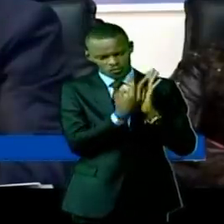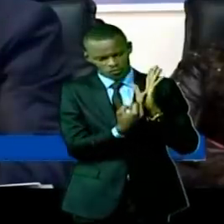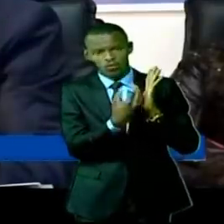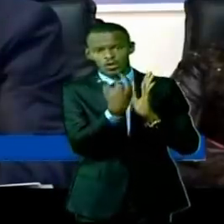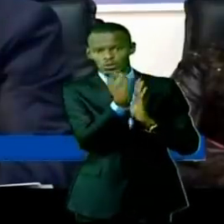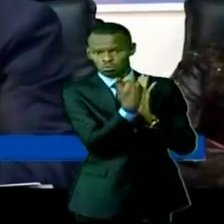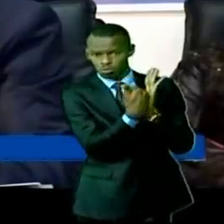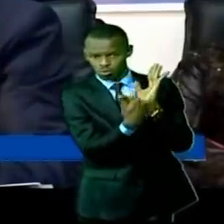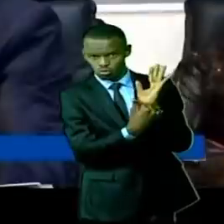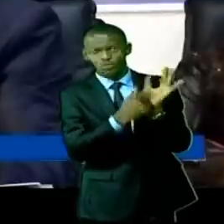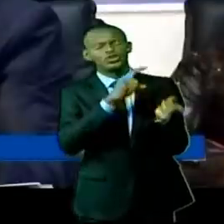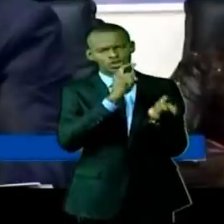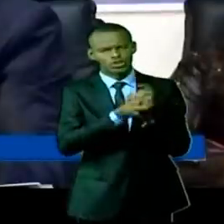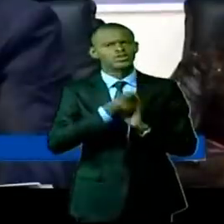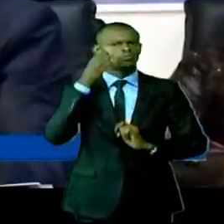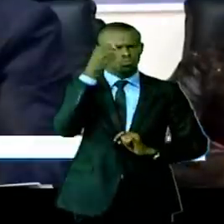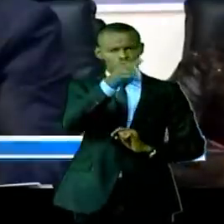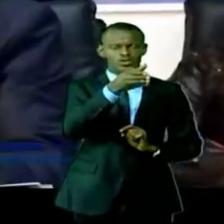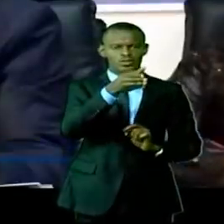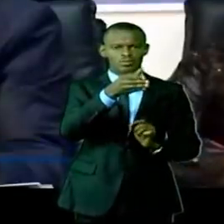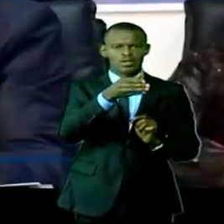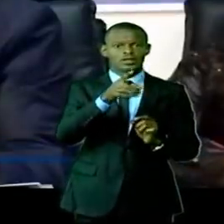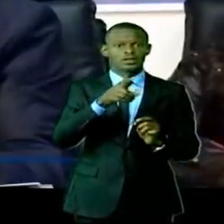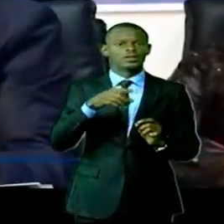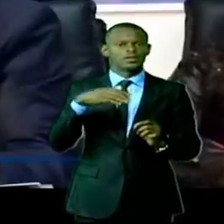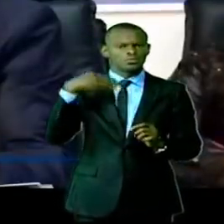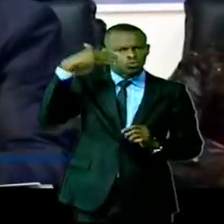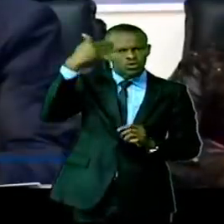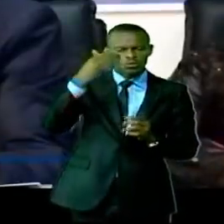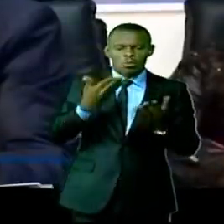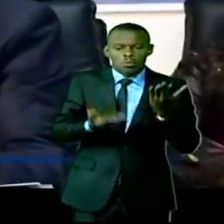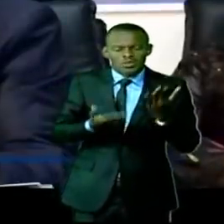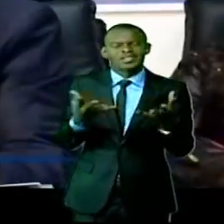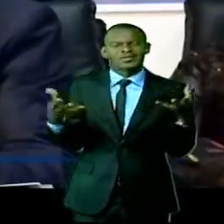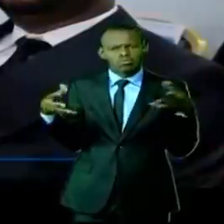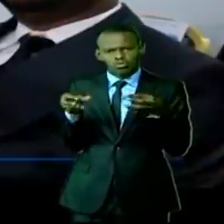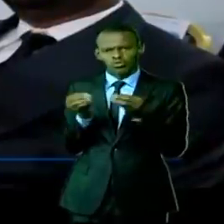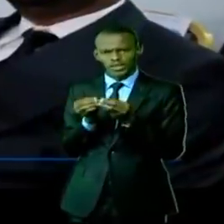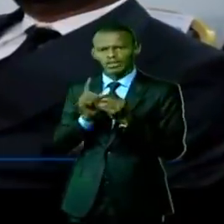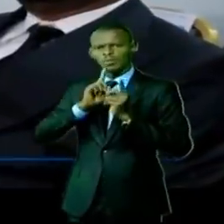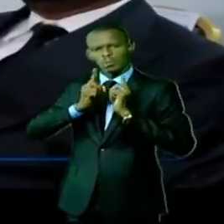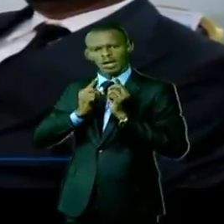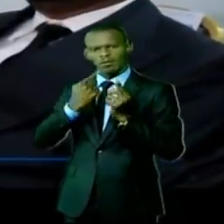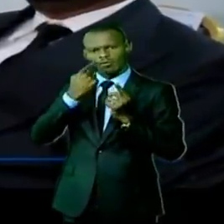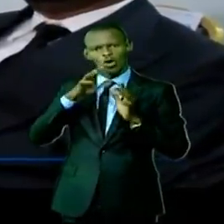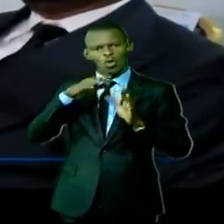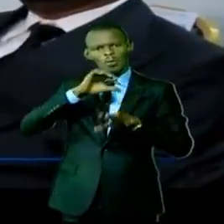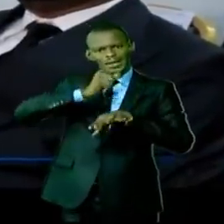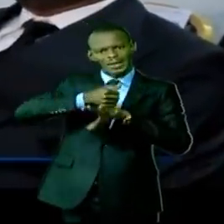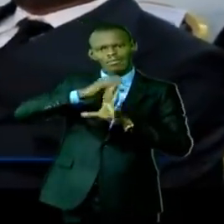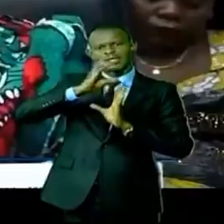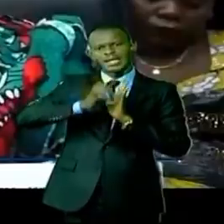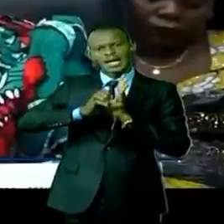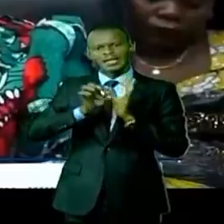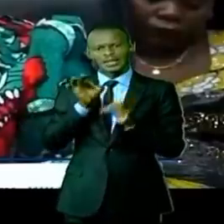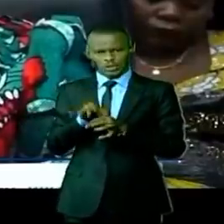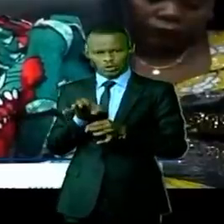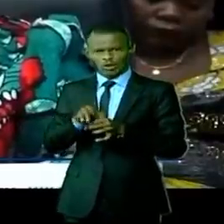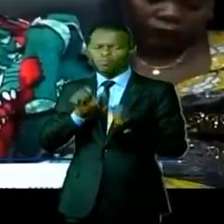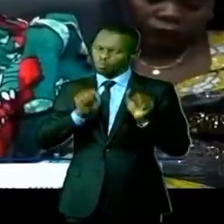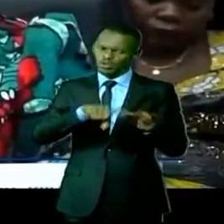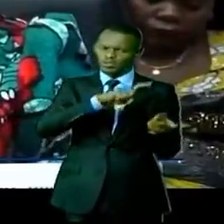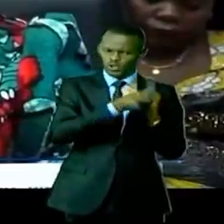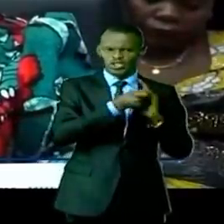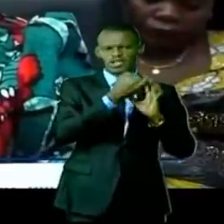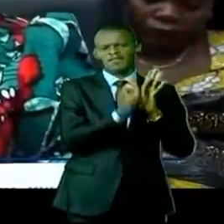tenue du cadre de concertation avec les différentes parties prenantes au processus électoral. Par ailleurs, la CENI a annoncé par la voix de son rapporteur